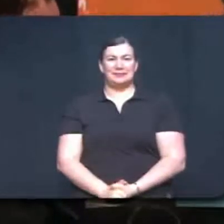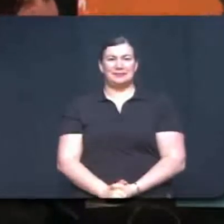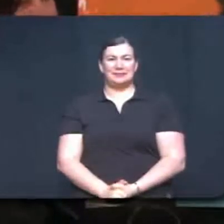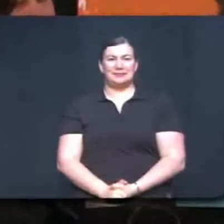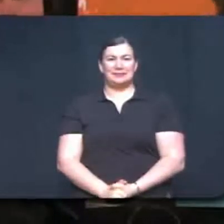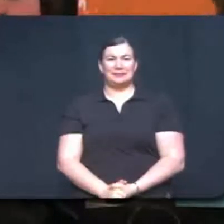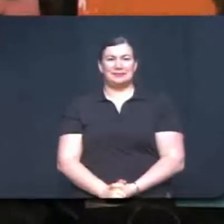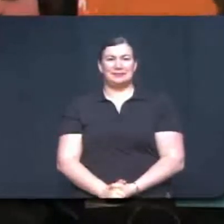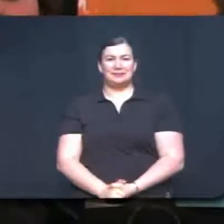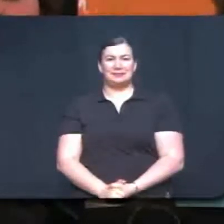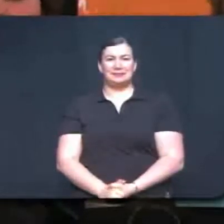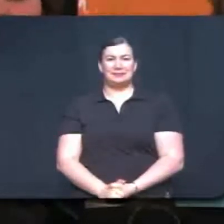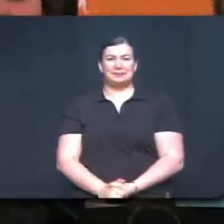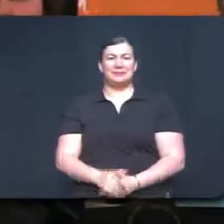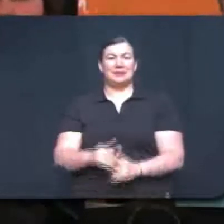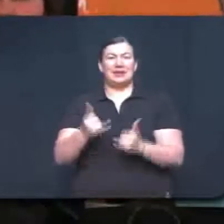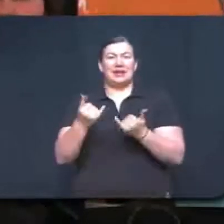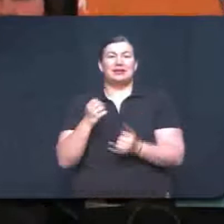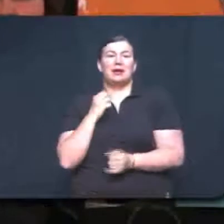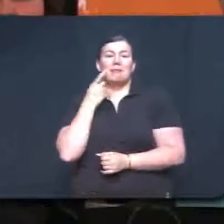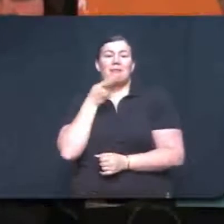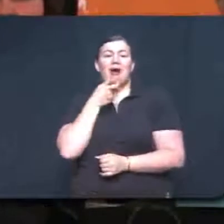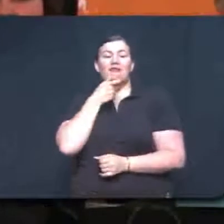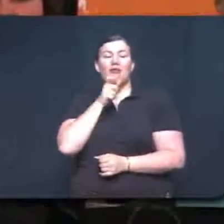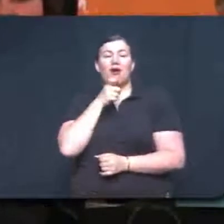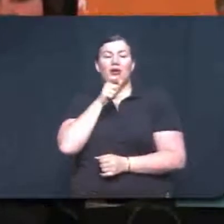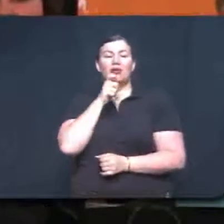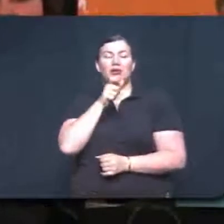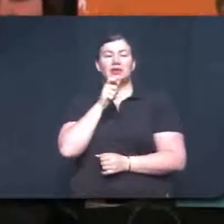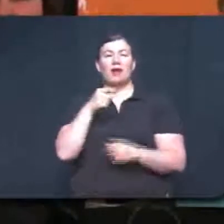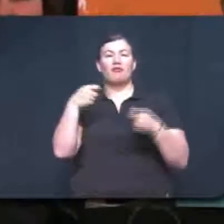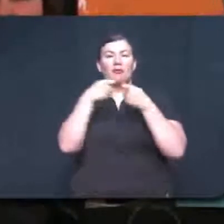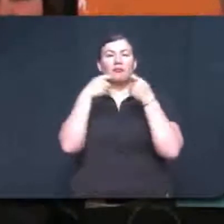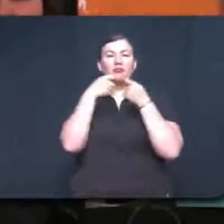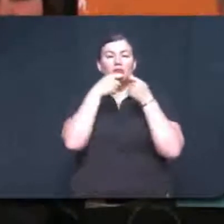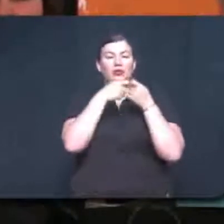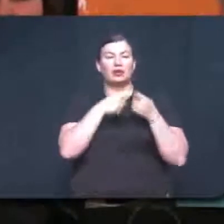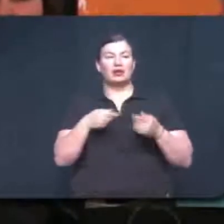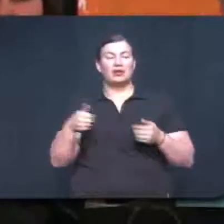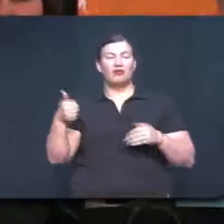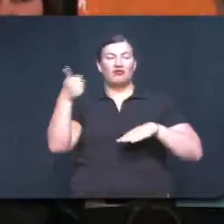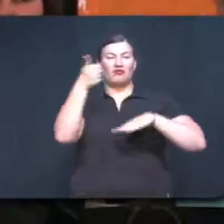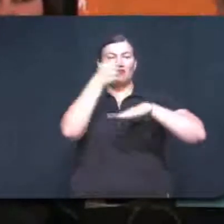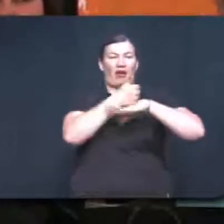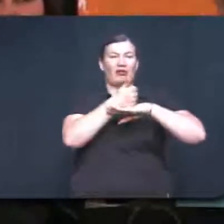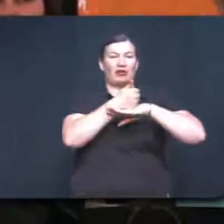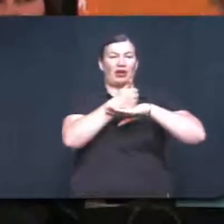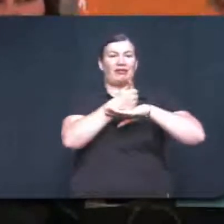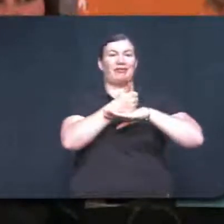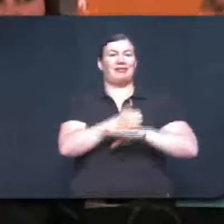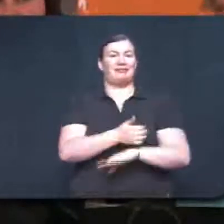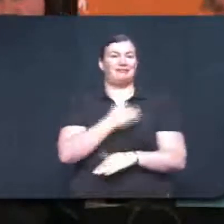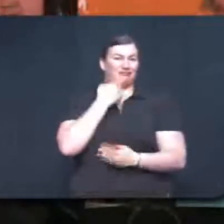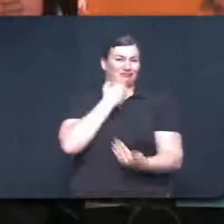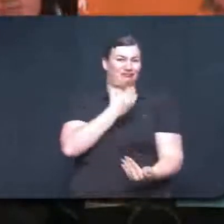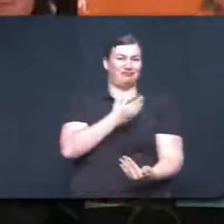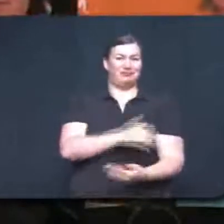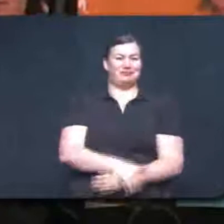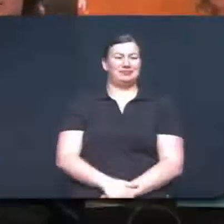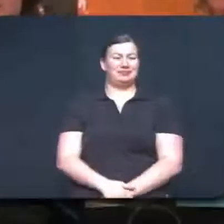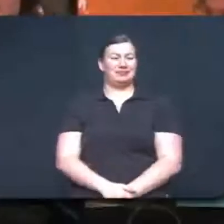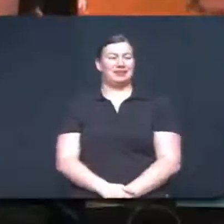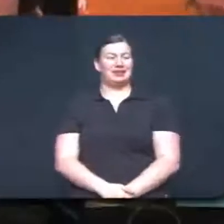jetzt kommen gleich ein paar Worte vom Bundesvorstand und währenddessen übergebe ich die Versammlungsleitung an die Tina